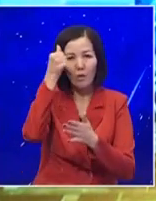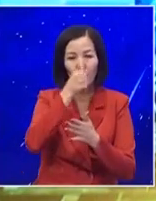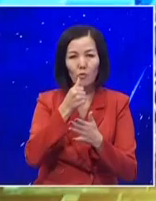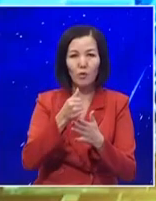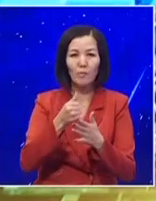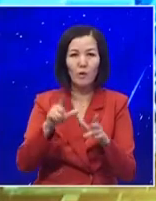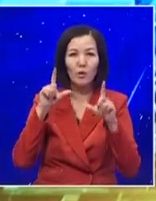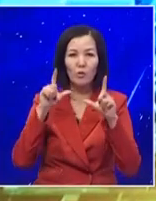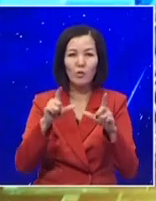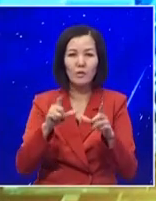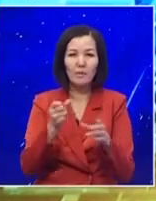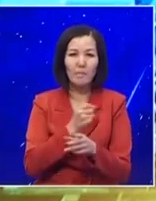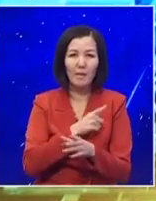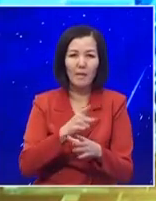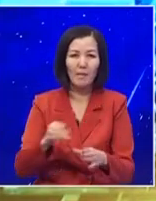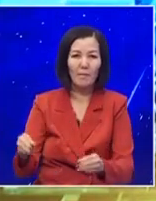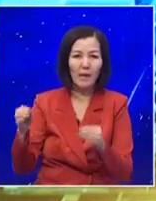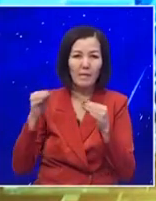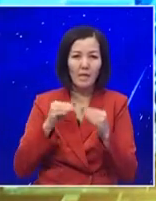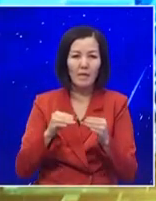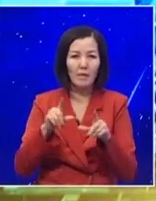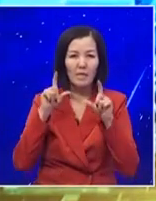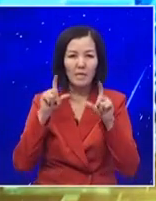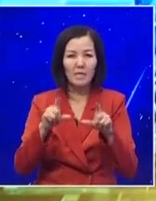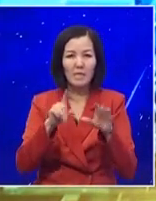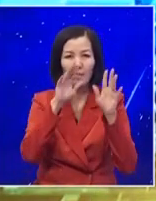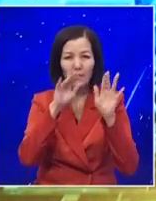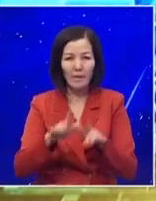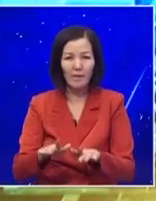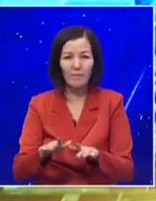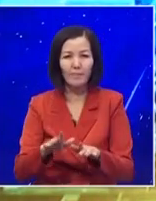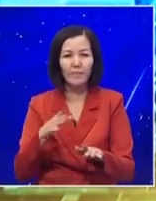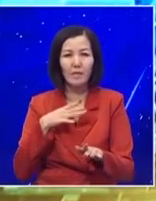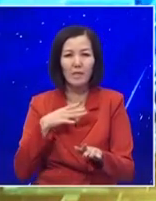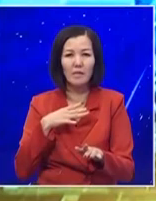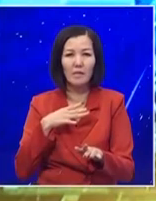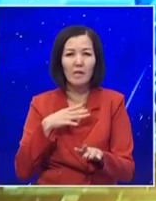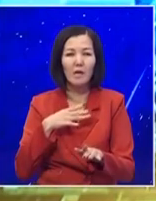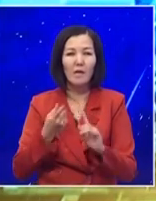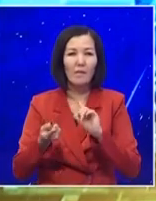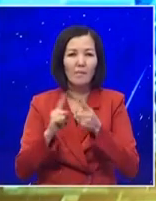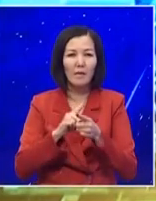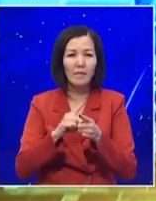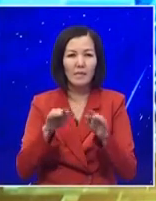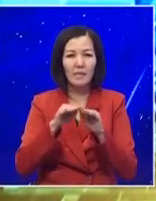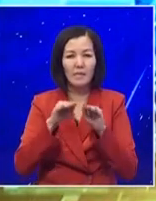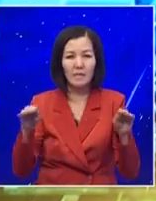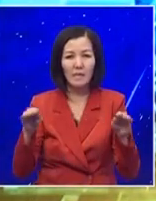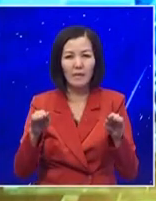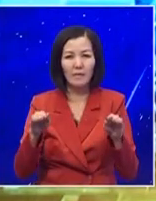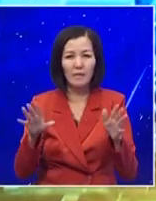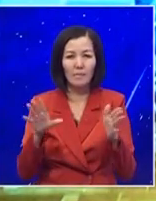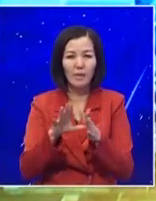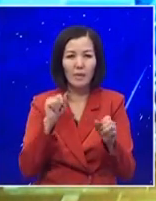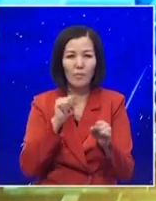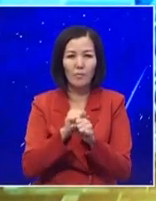одеялом. Сильное похолодание, 15-сантиметровый слой снега парализовали всю Ломбардию, где отмечены перебои с